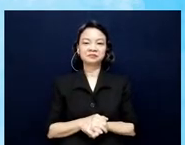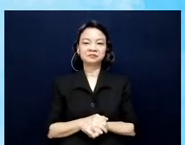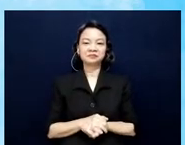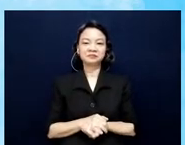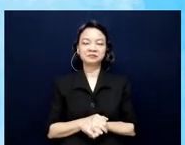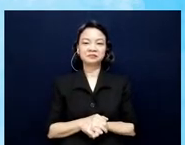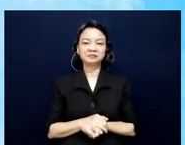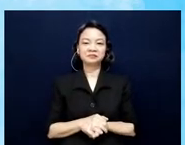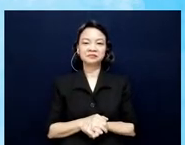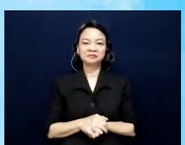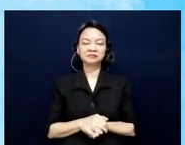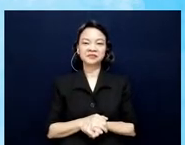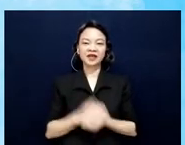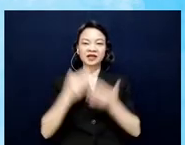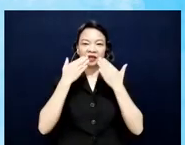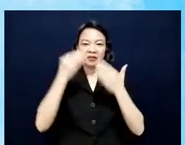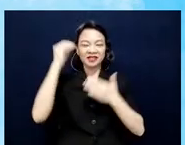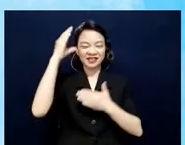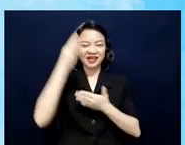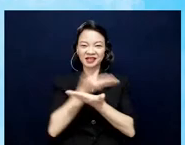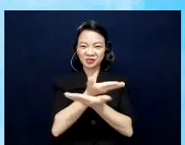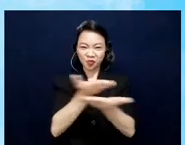Selamat siang semuanya.